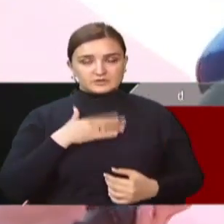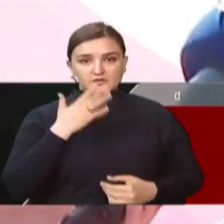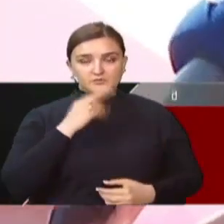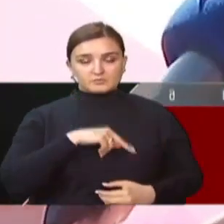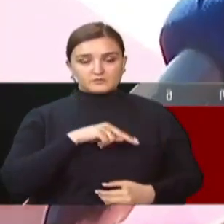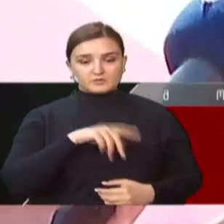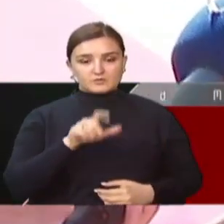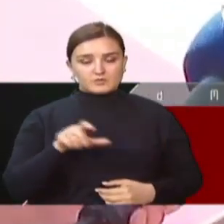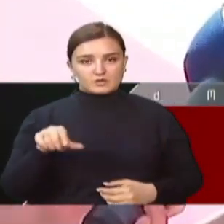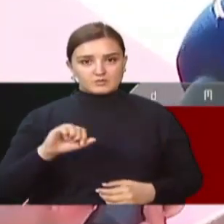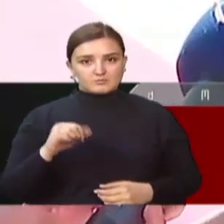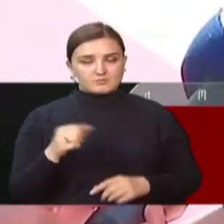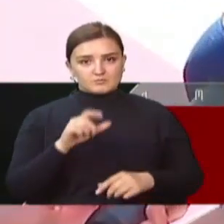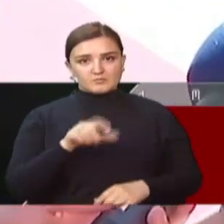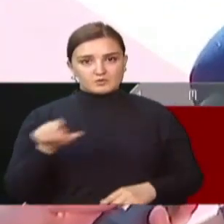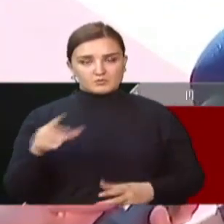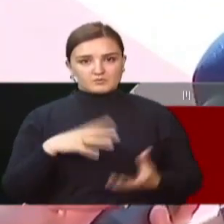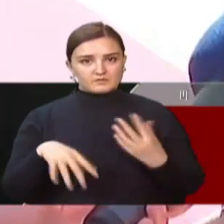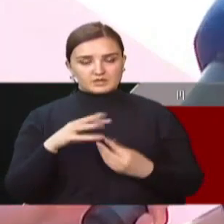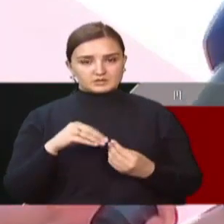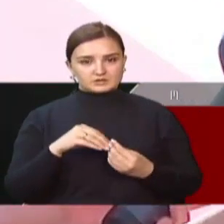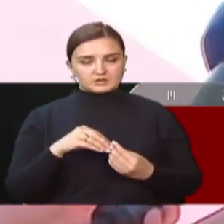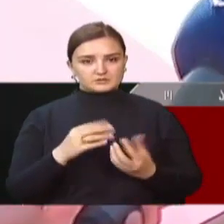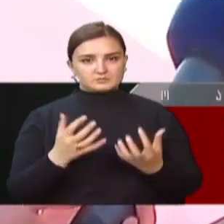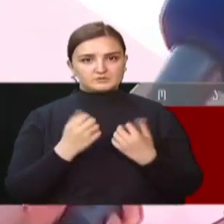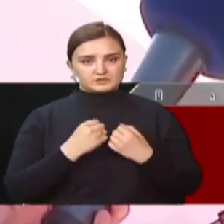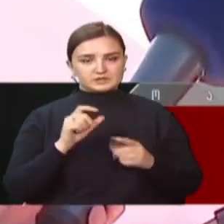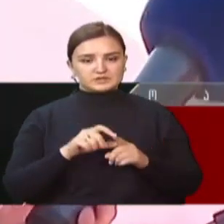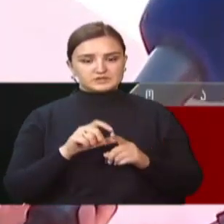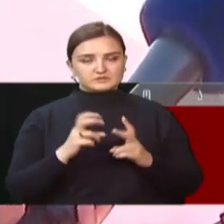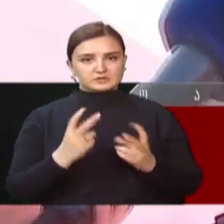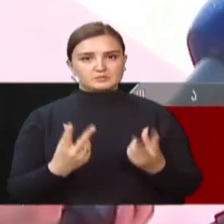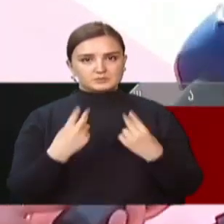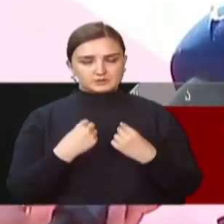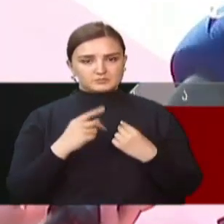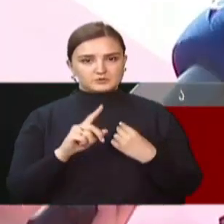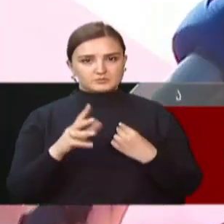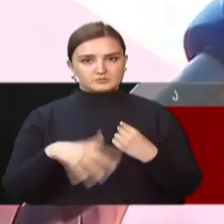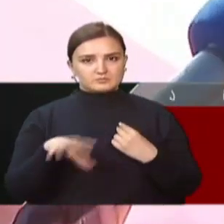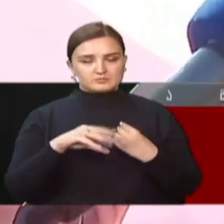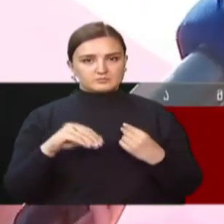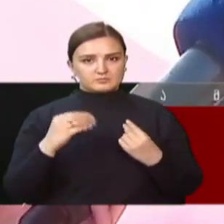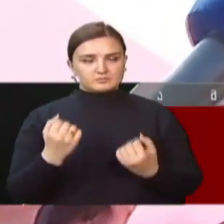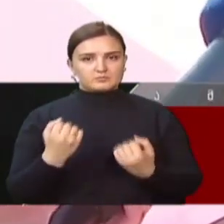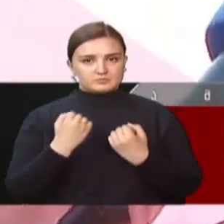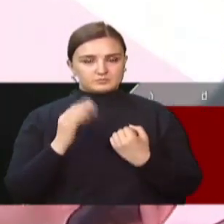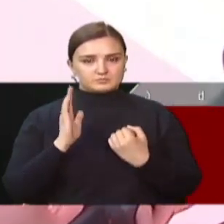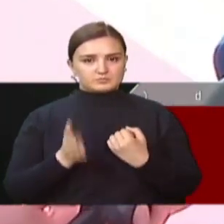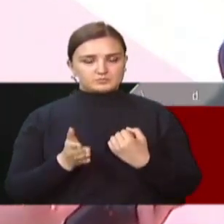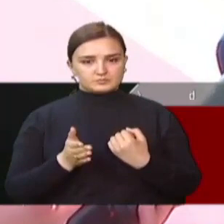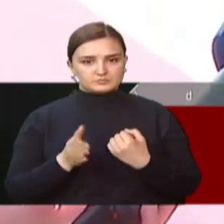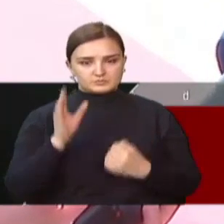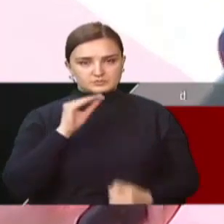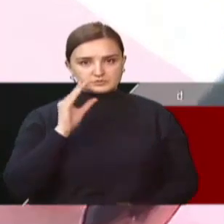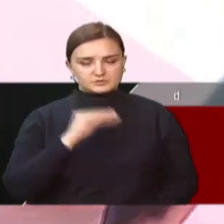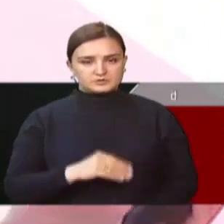კოლეგებს, მეგობრებს ყველასგან მივიღე სიტყვიერი დაპირება რომ ისინი მხარს დაგვიჭერენ